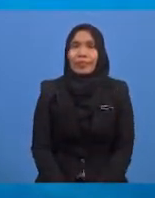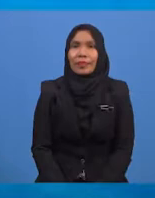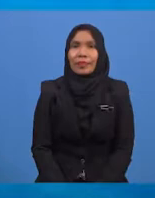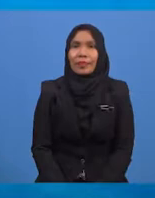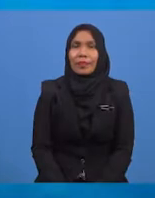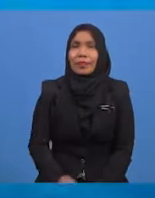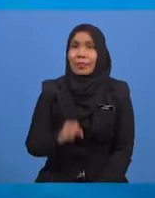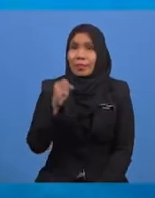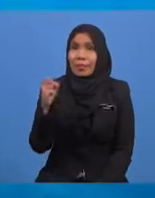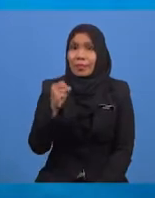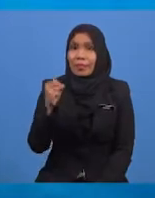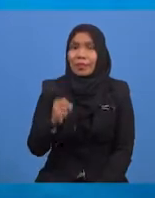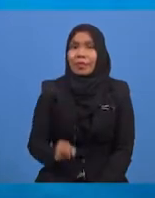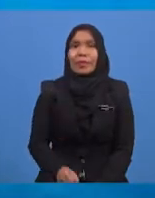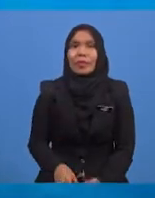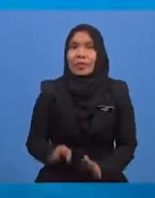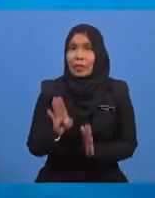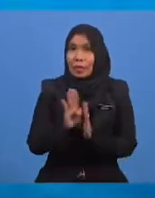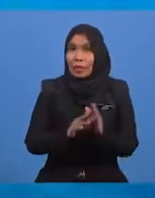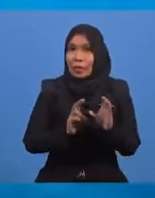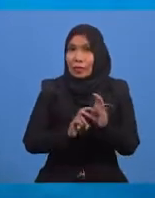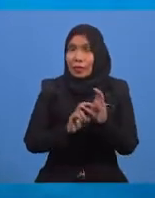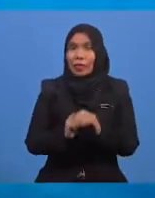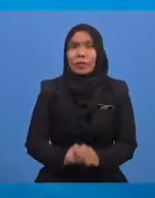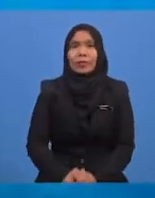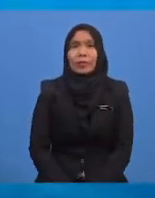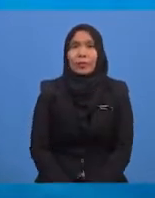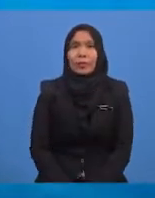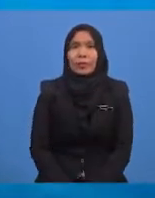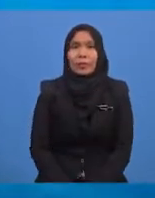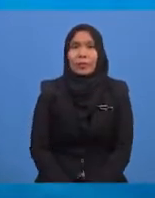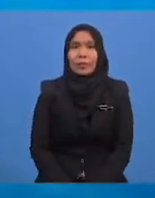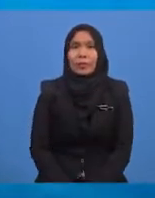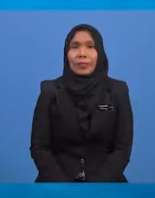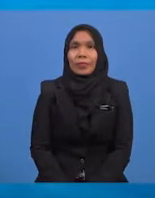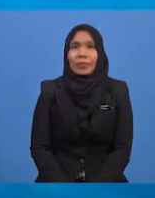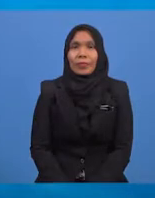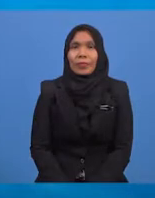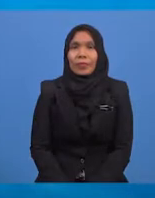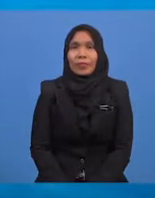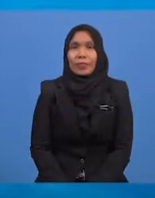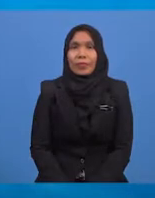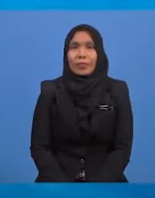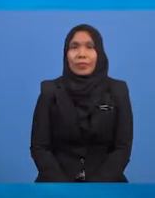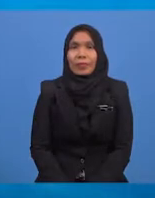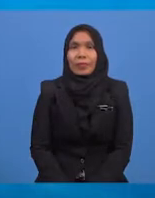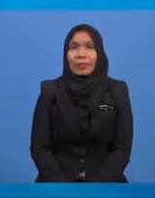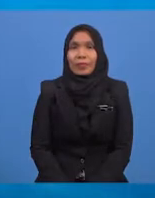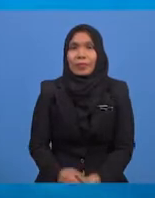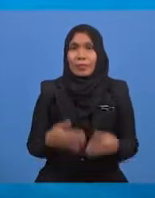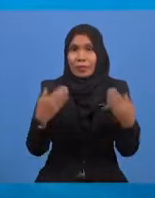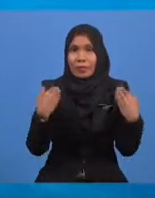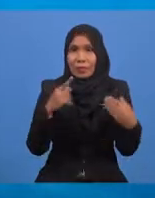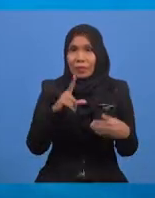memerlukan dalam memantapkan organisasi perniagaan. Elemen-elemen yang terdapat di dalam campuran pemasaran